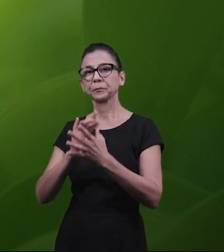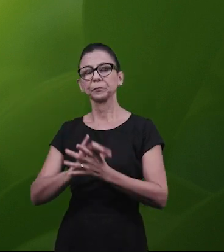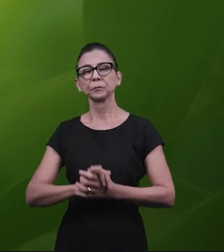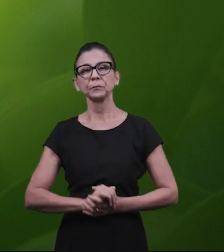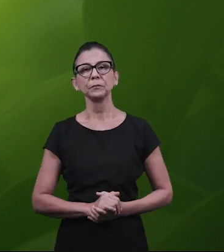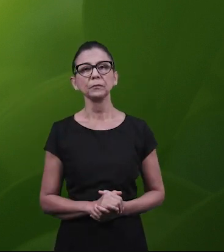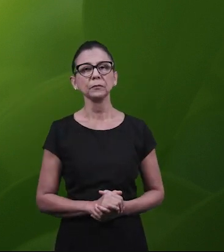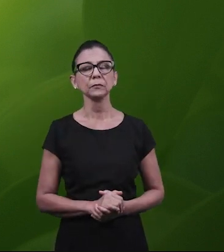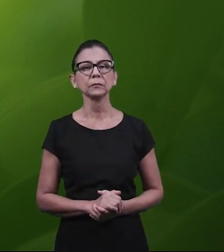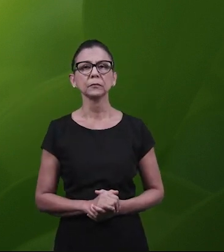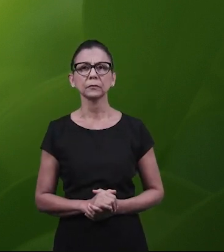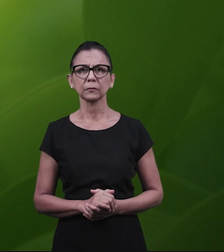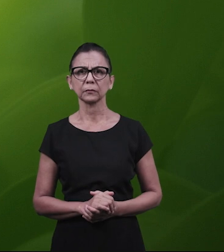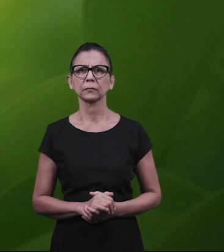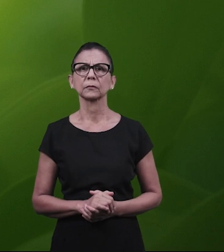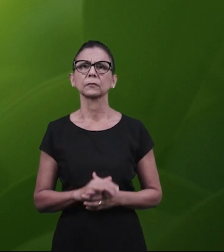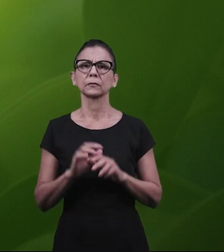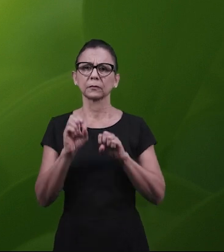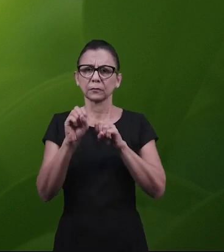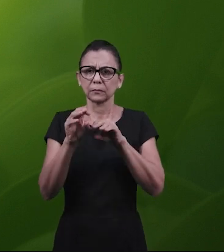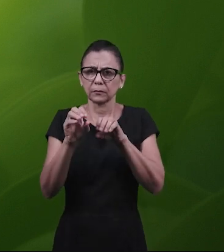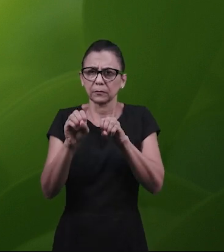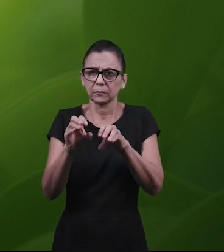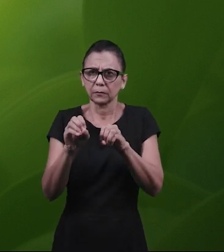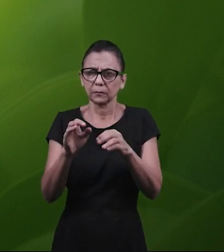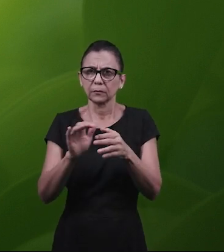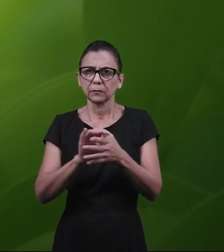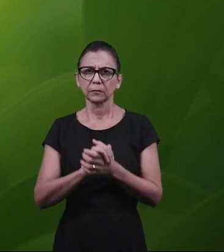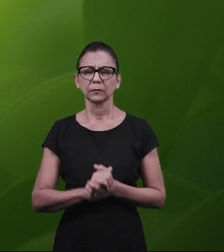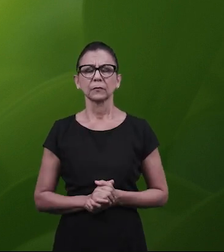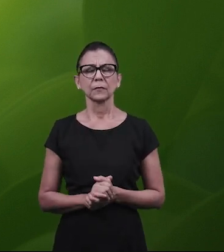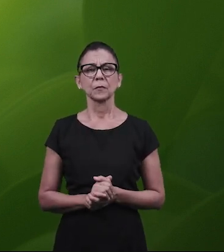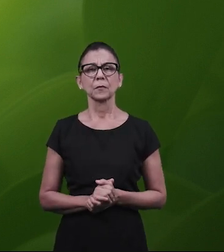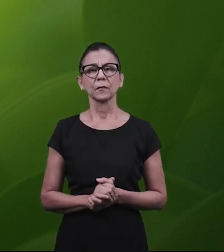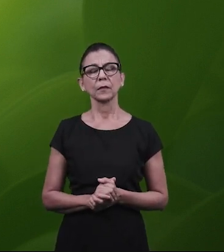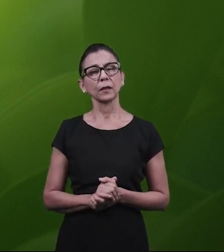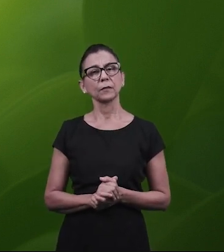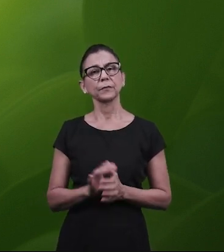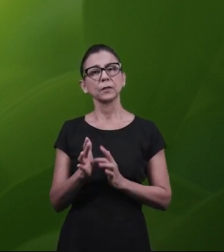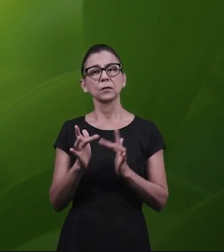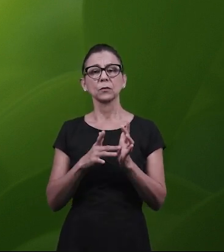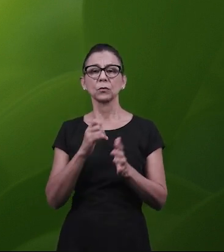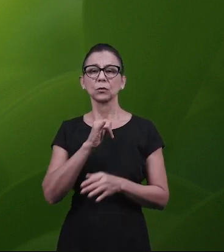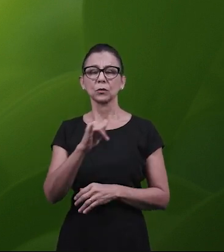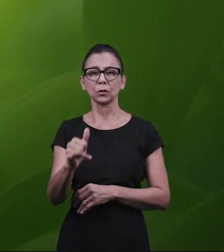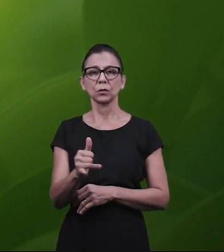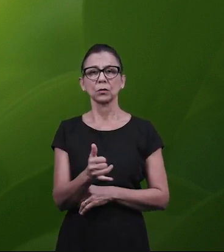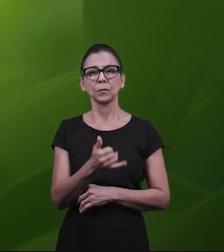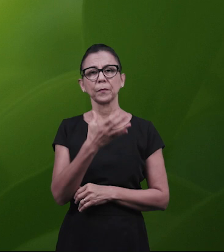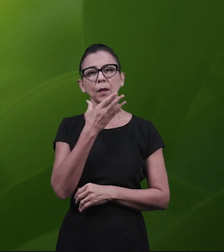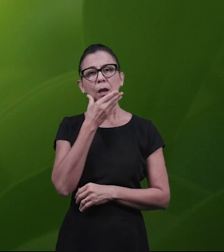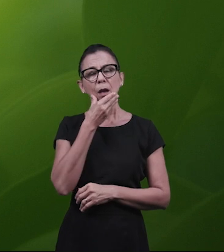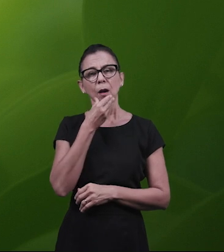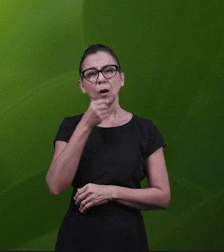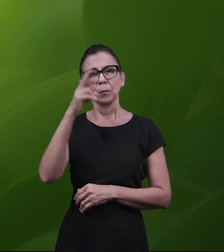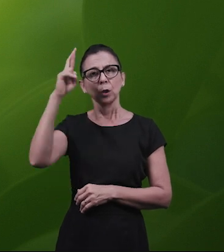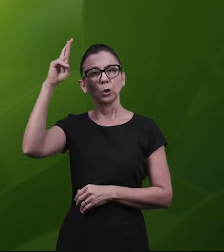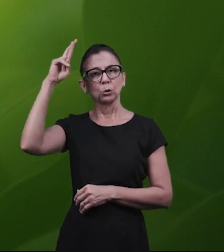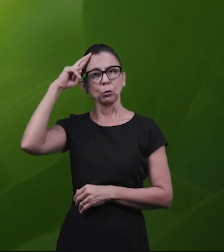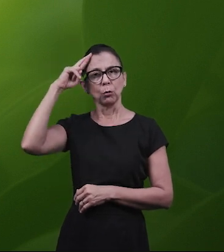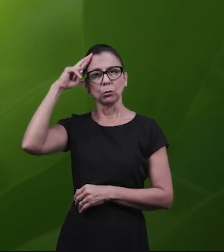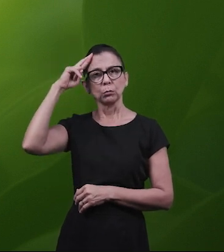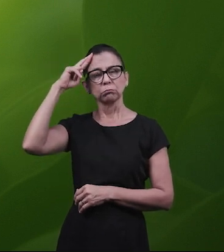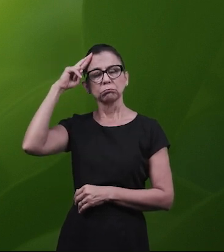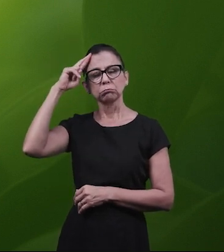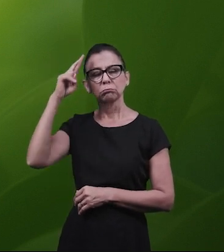apporte les informations à propos d'un propriétaire d'un champ qui sème la bonne sémence dans